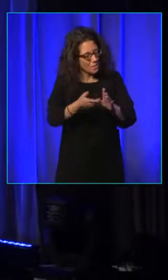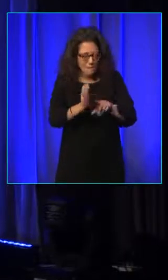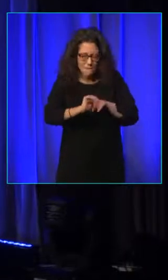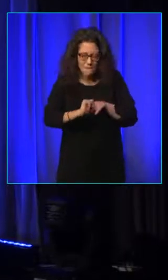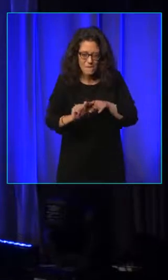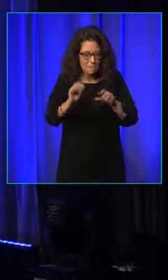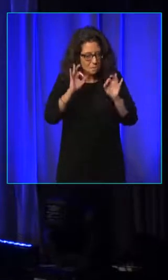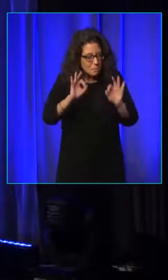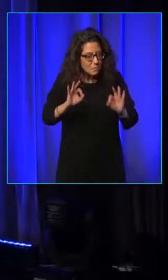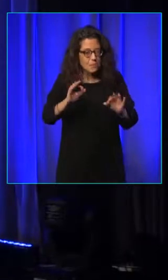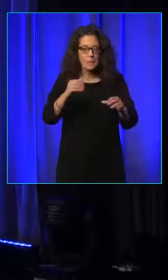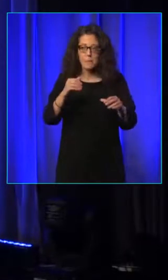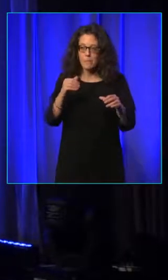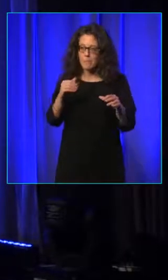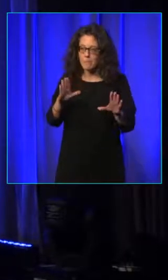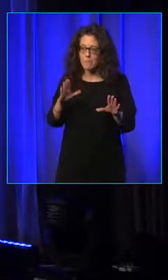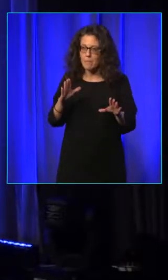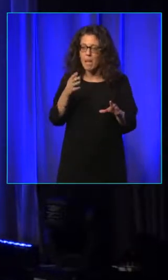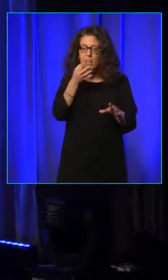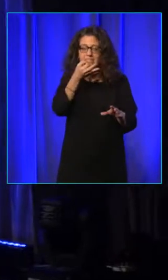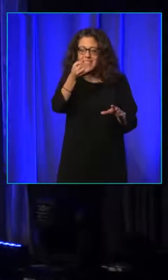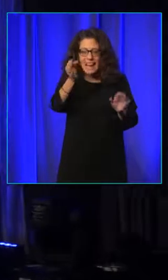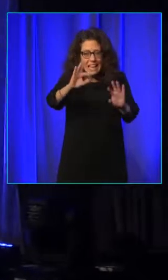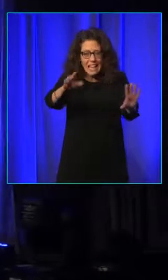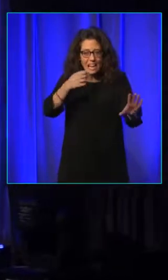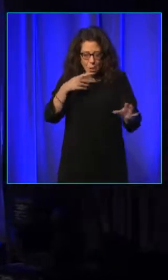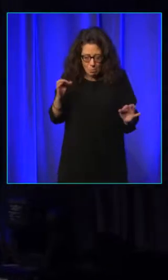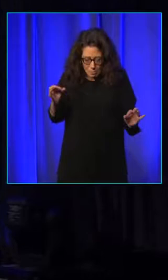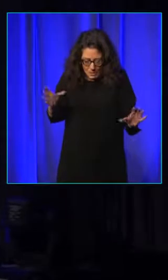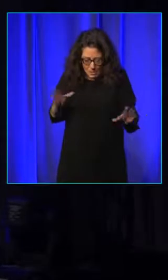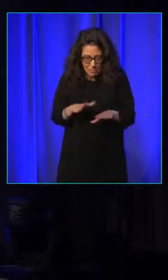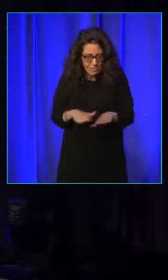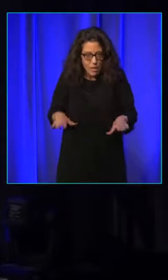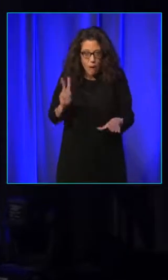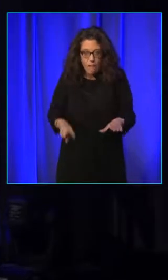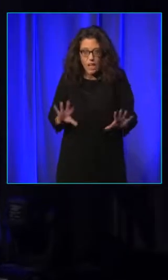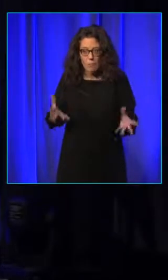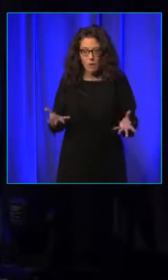mais ne dis pas, je fais le service, fais comme si tu étais sur le terrain.